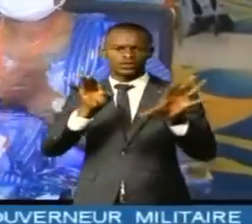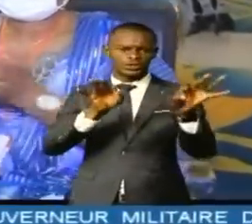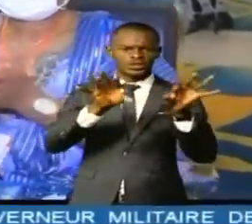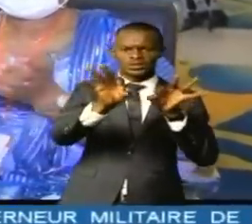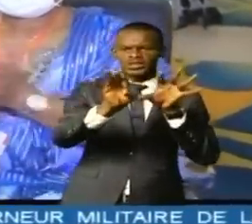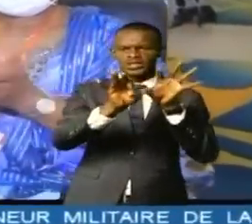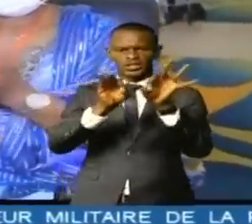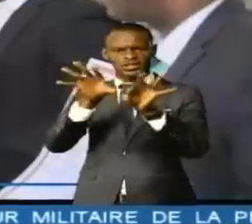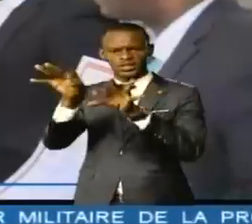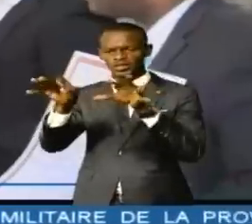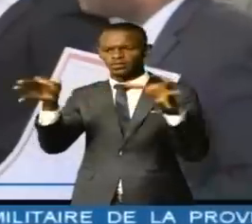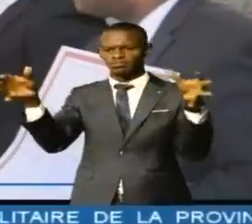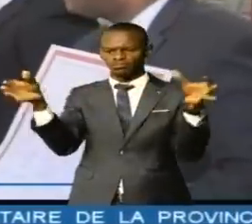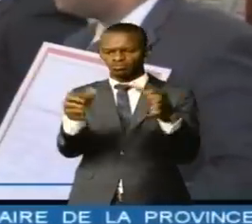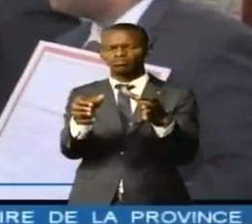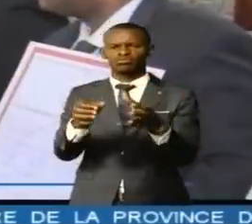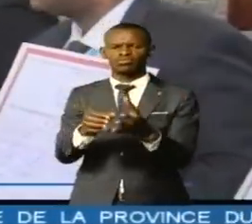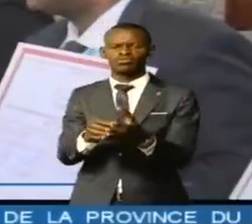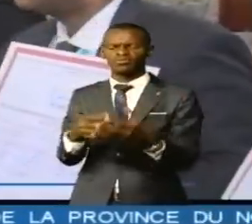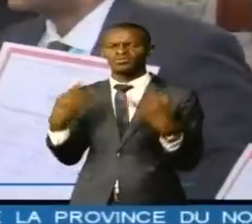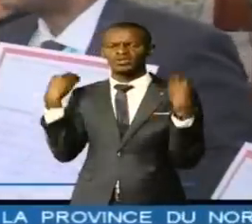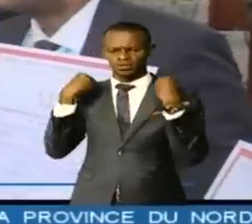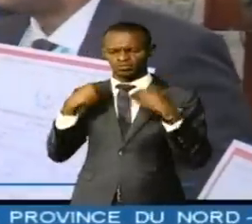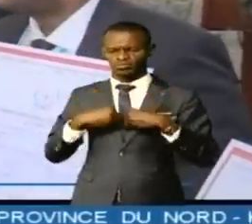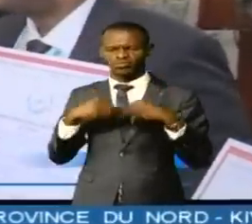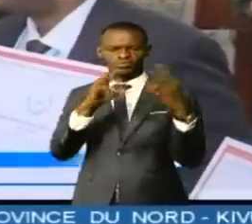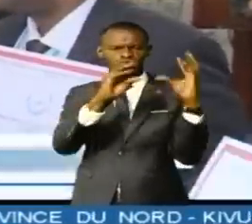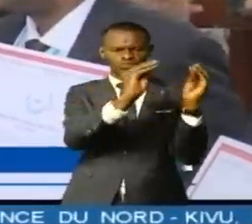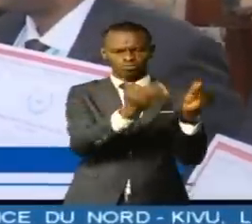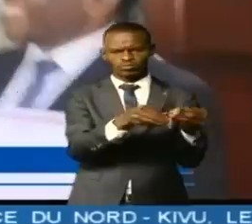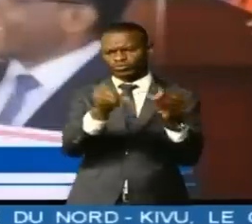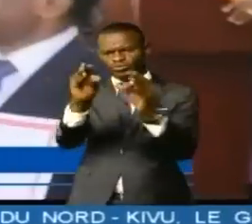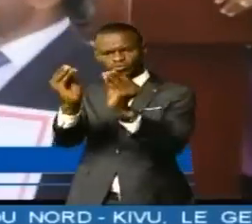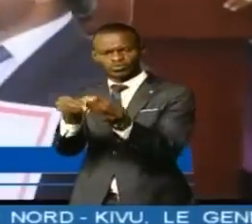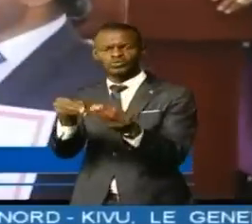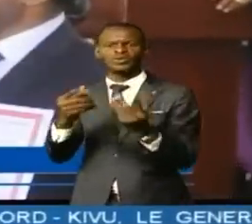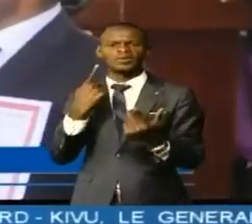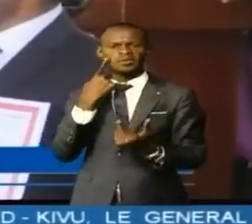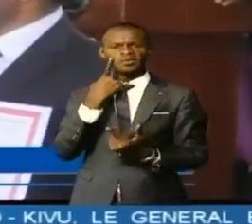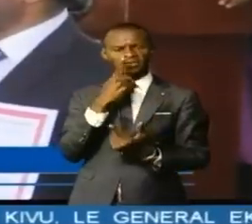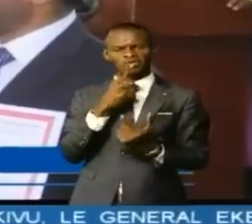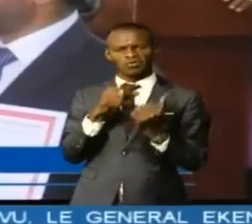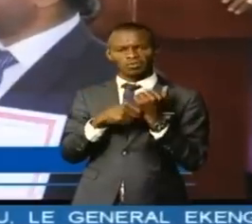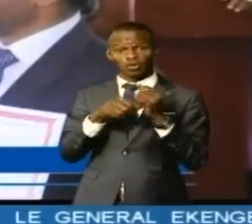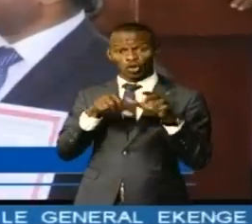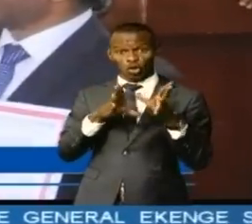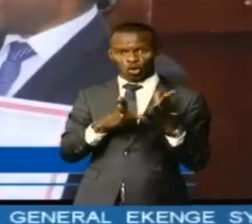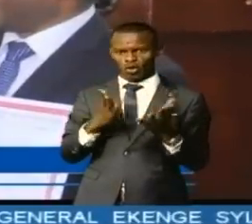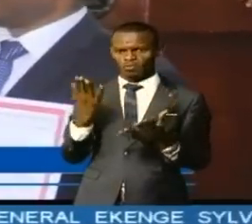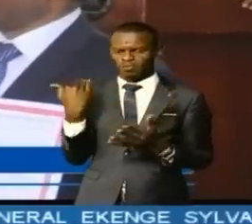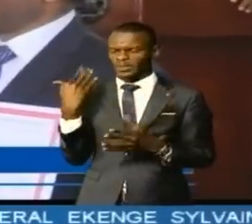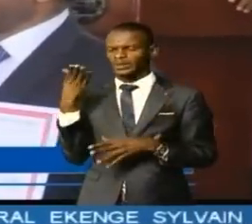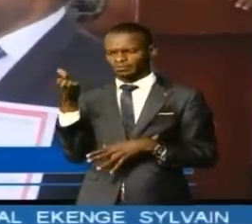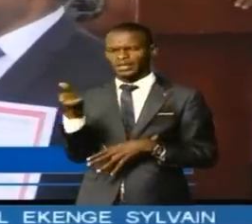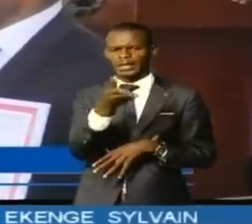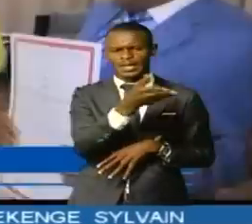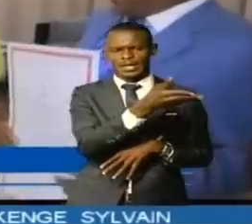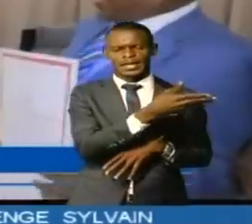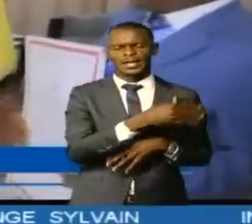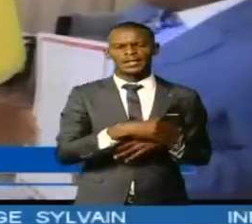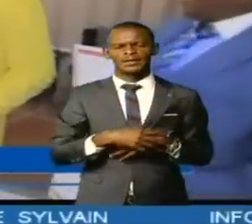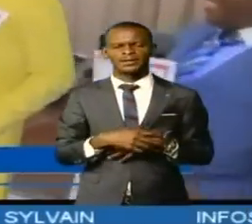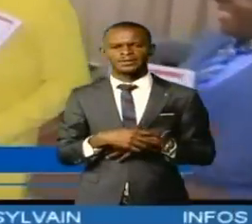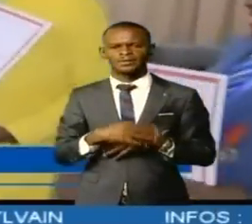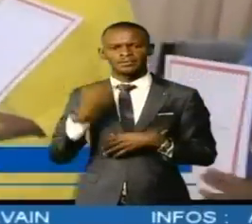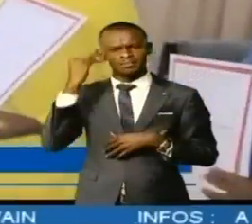dans l'ordre des palmes académiques, parmi lesquels on a noté des figures congolaises dont Feu Mashako Mamba,